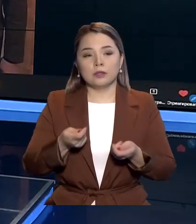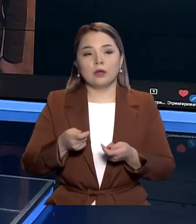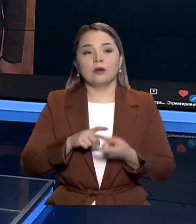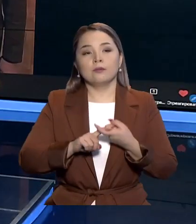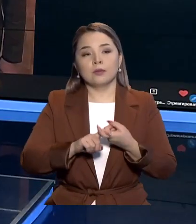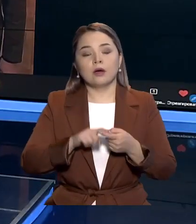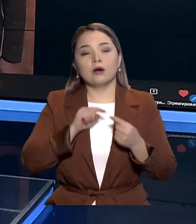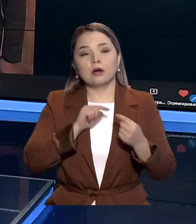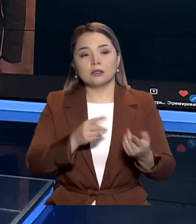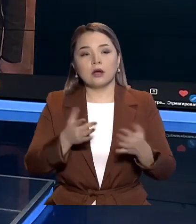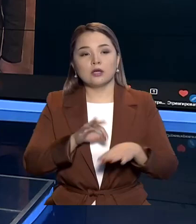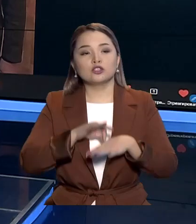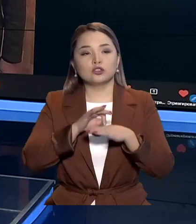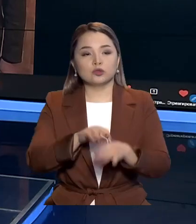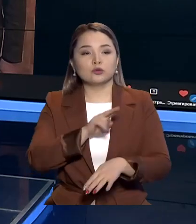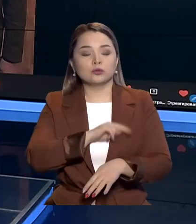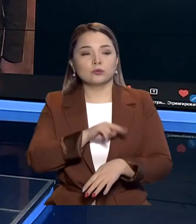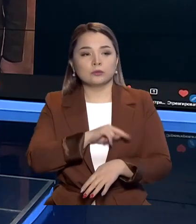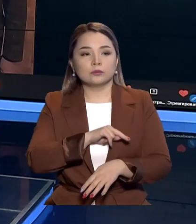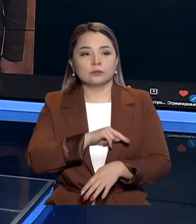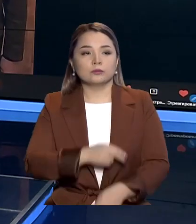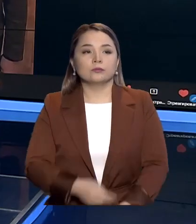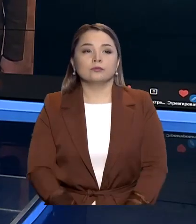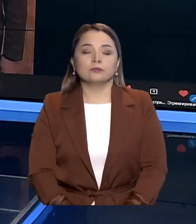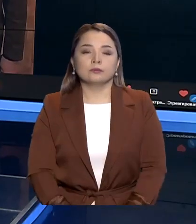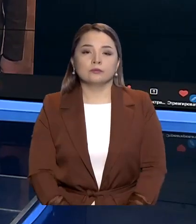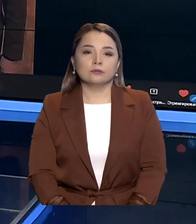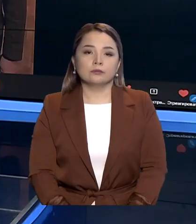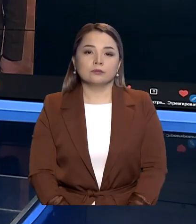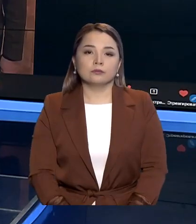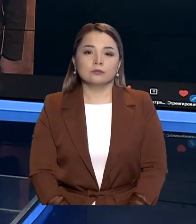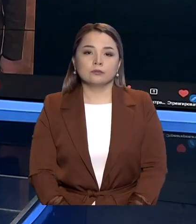қарсы қандай шараларды қолға алып жатыр?